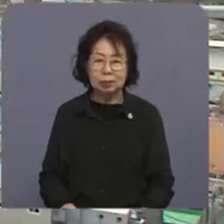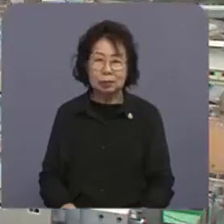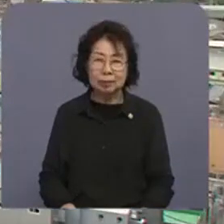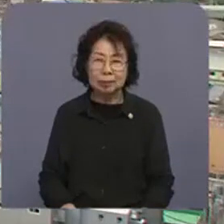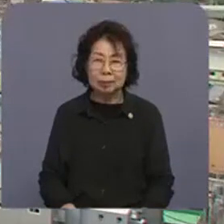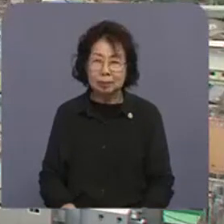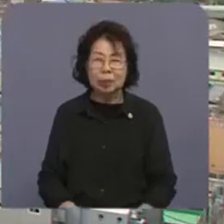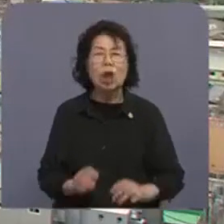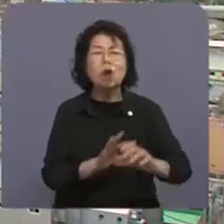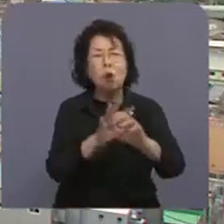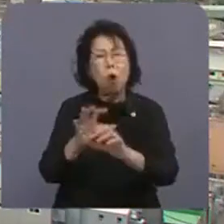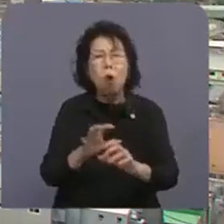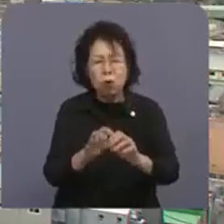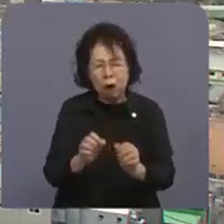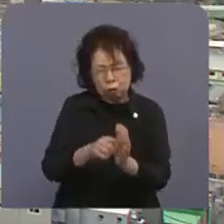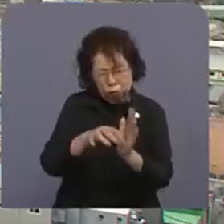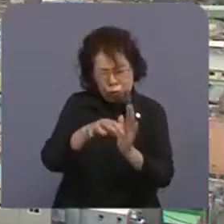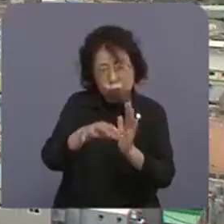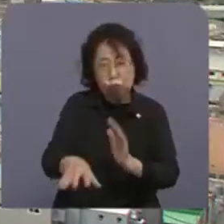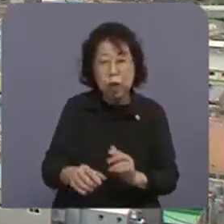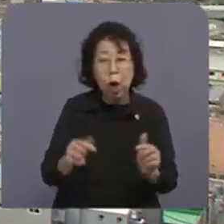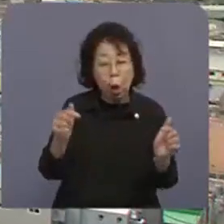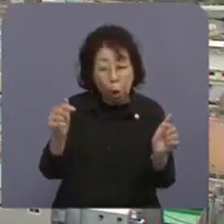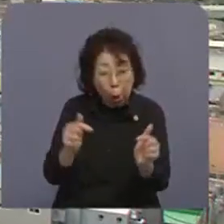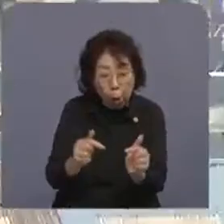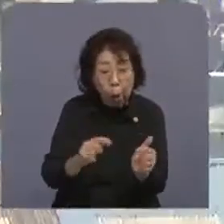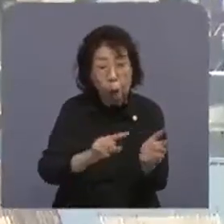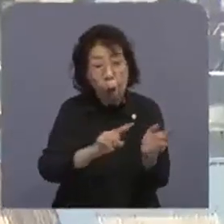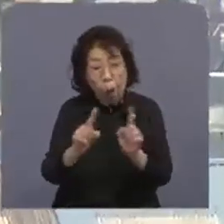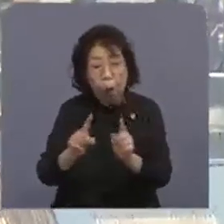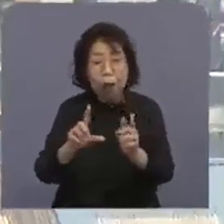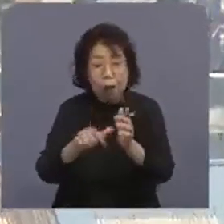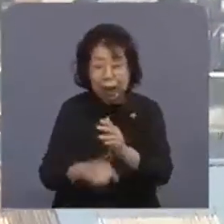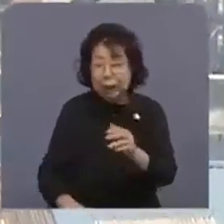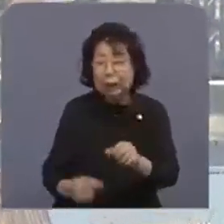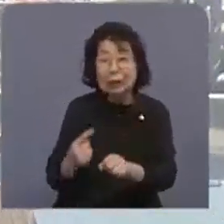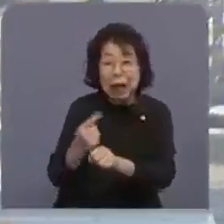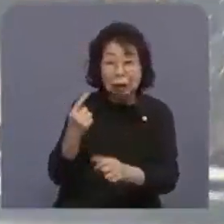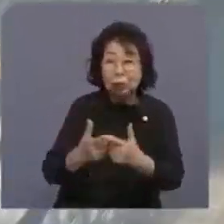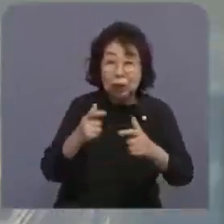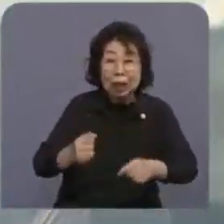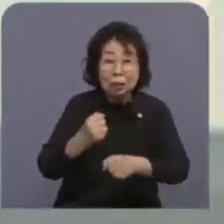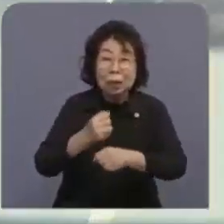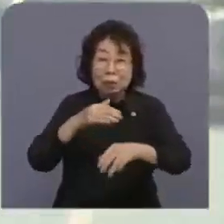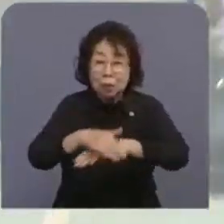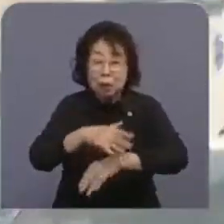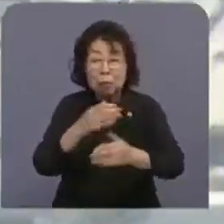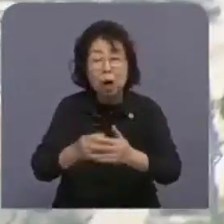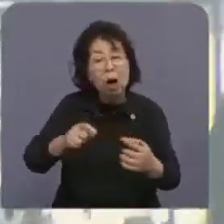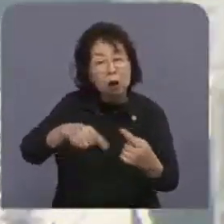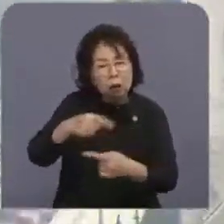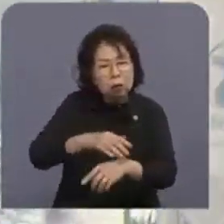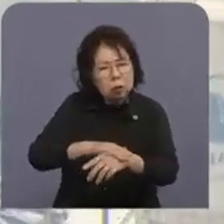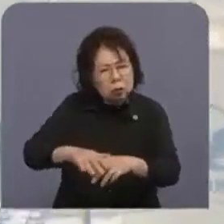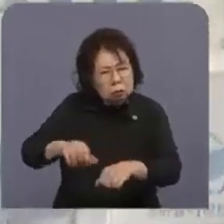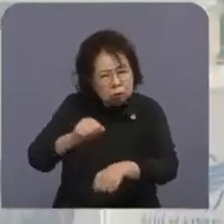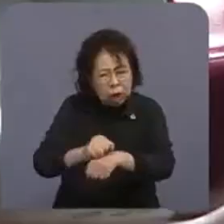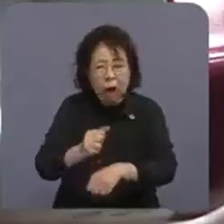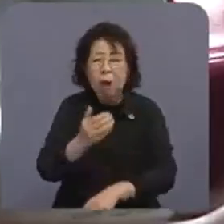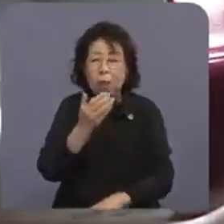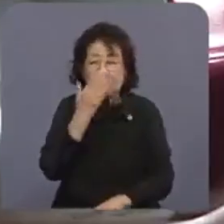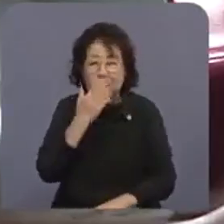코로나 19 대유행이 조금 완화됐다 지난해 부산지역 제조업체들은 정상화에 박차를